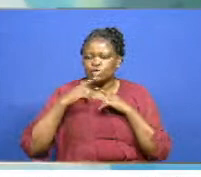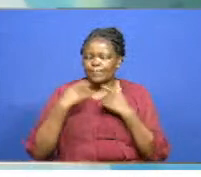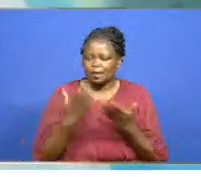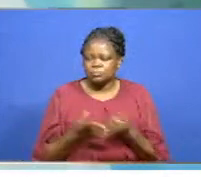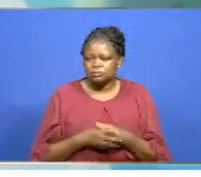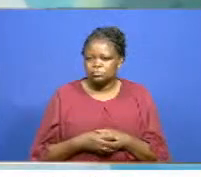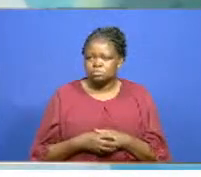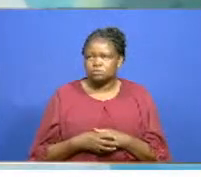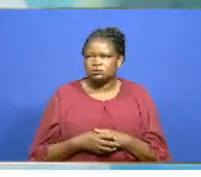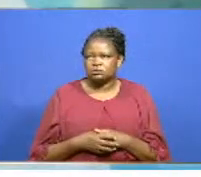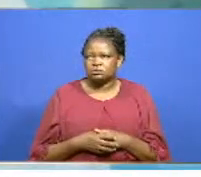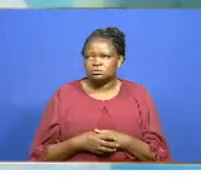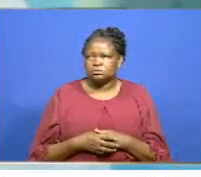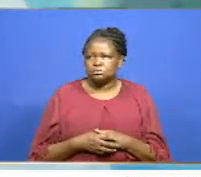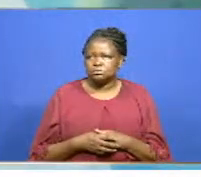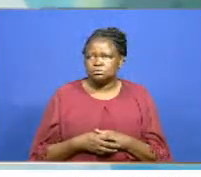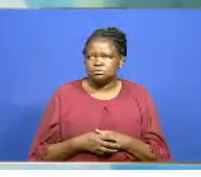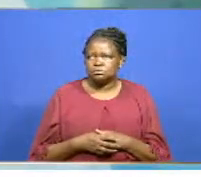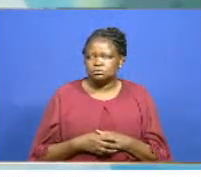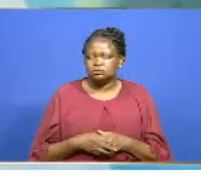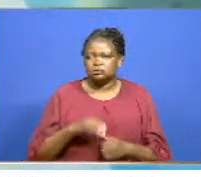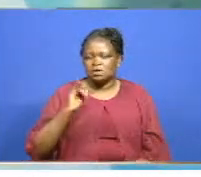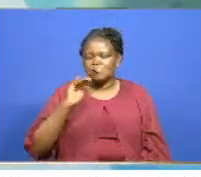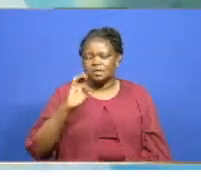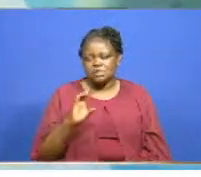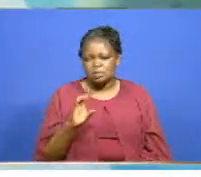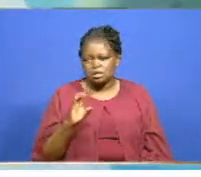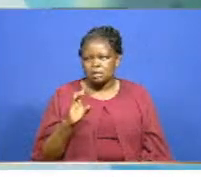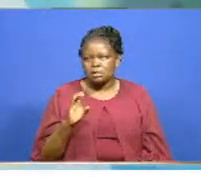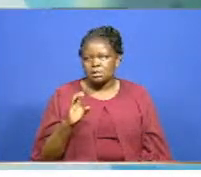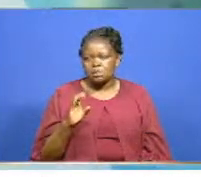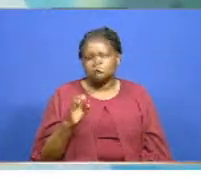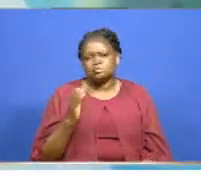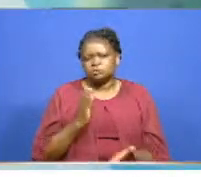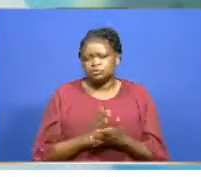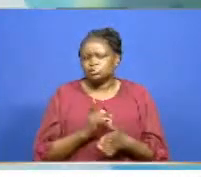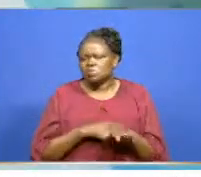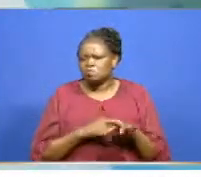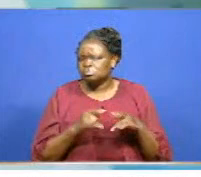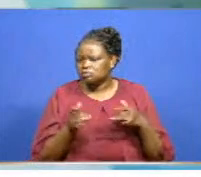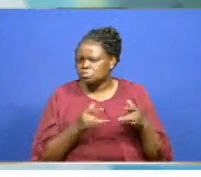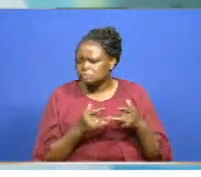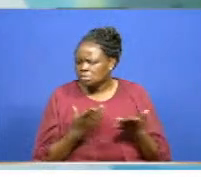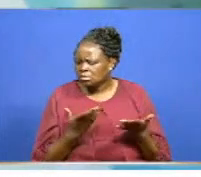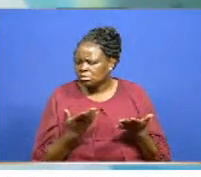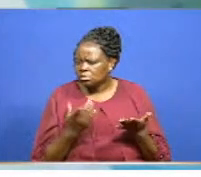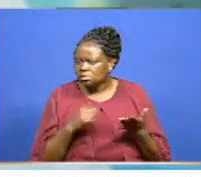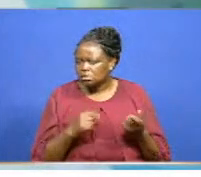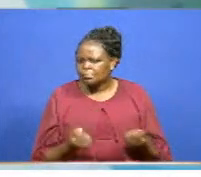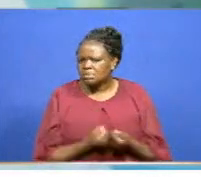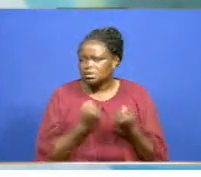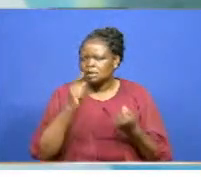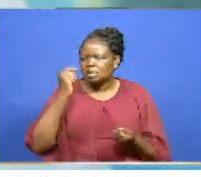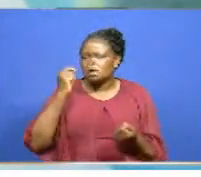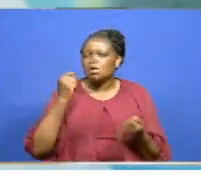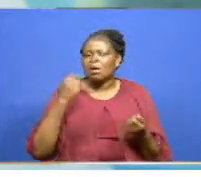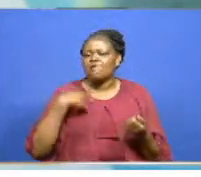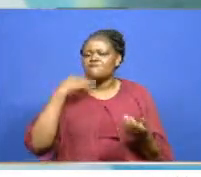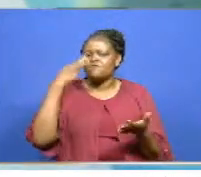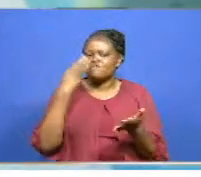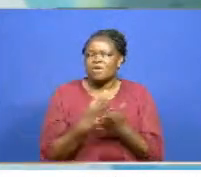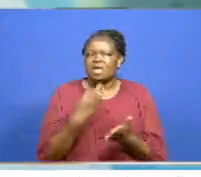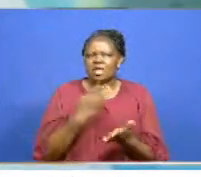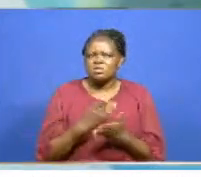na uadilifu wa tume ya uchaguzi ya IEBC. Je, tunapoangalia sasa hivi ni kwamba Wakenya wameanza kupata ile imani na tume hiyo